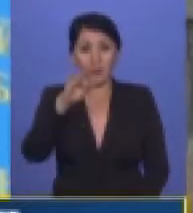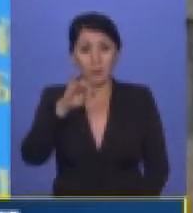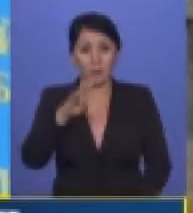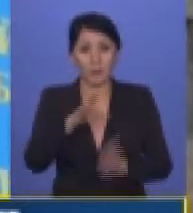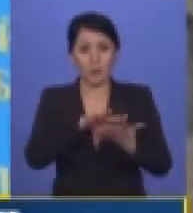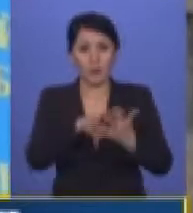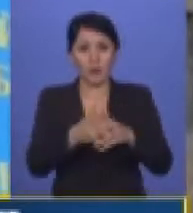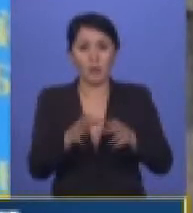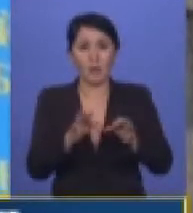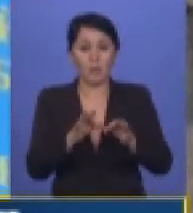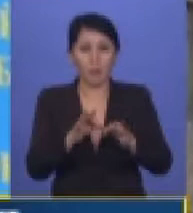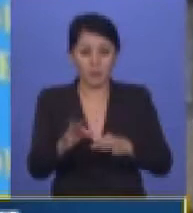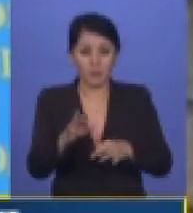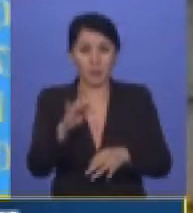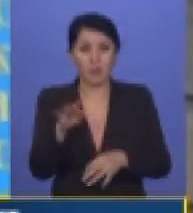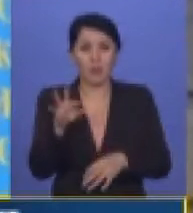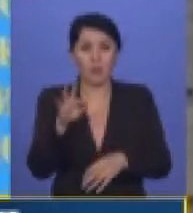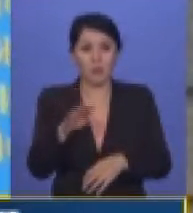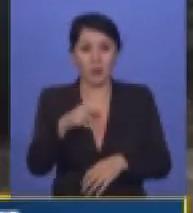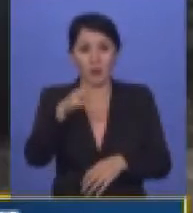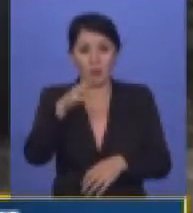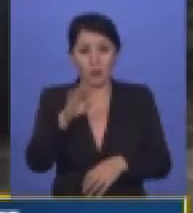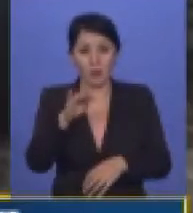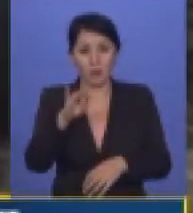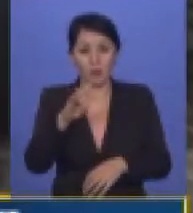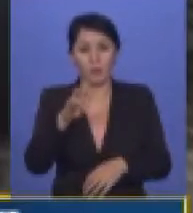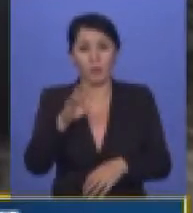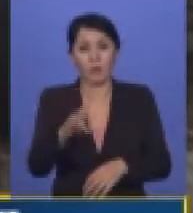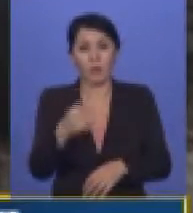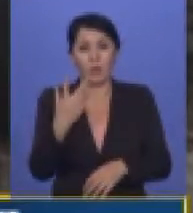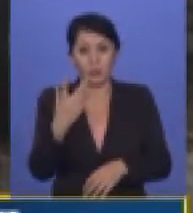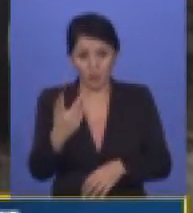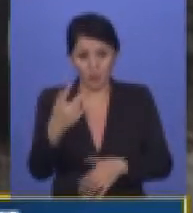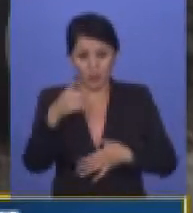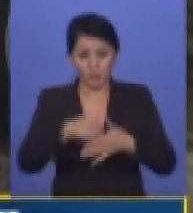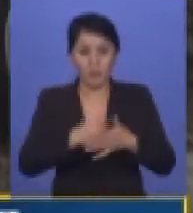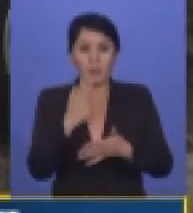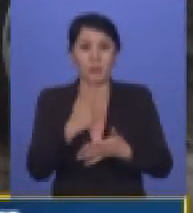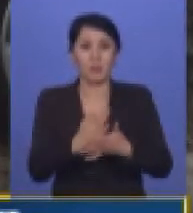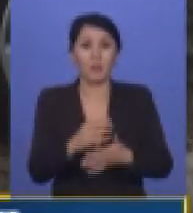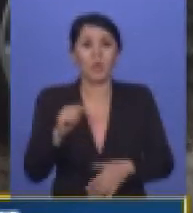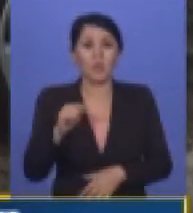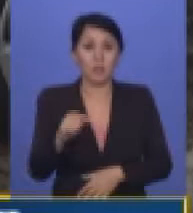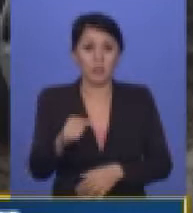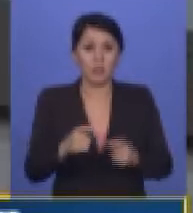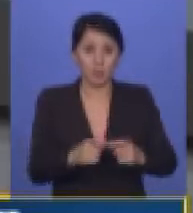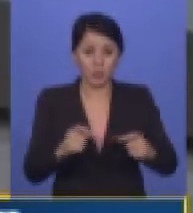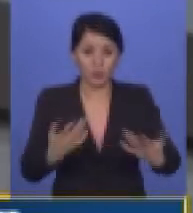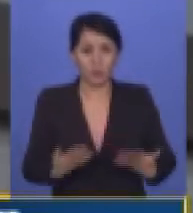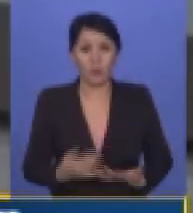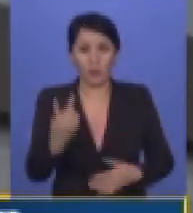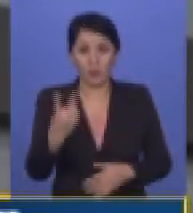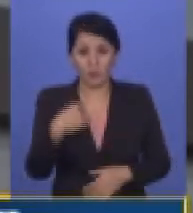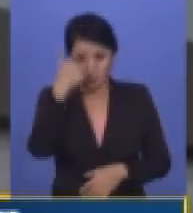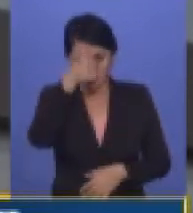Краснознаменское ауылдық округіне Краснознаменная, Калугина, Беловка секілді үш елді мекен кірет. Мыннан астам тұрғын бар. 2020